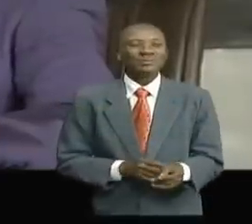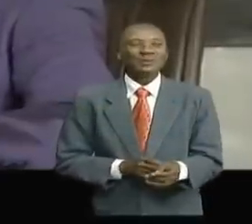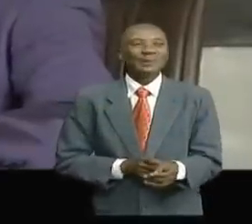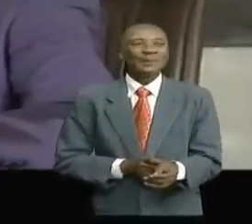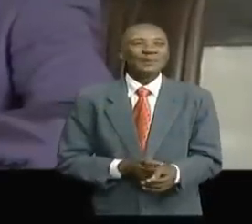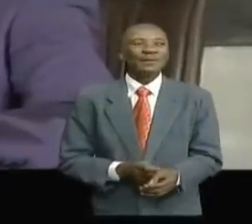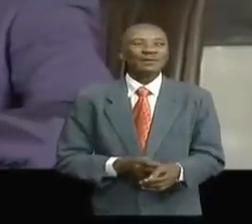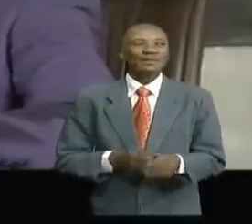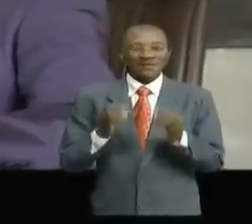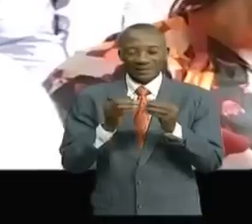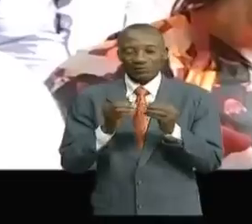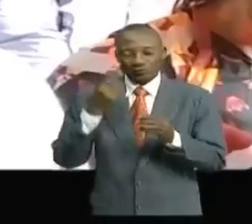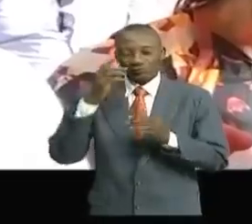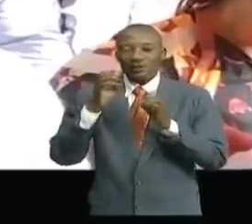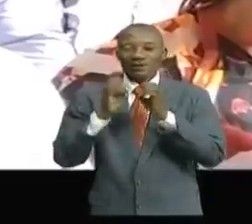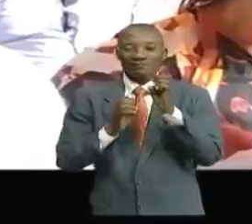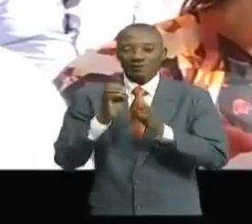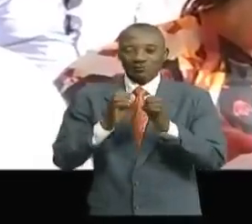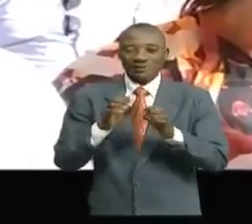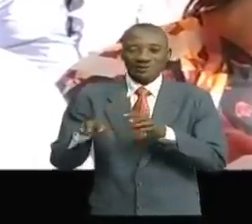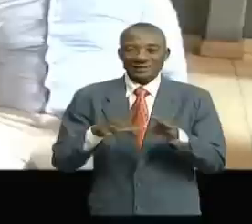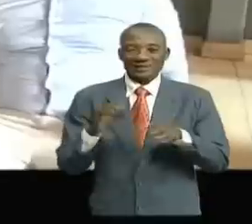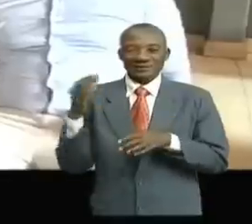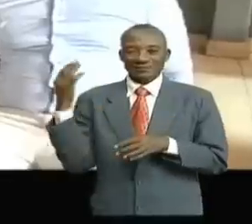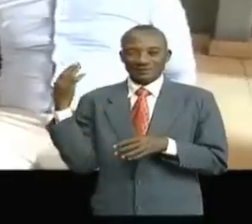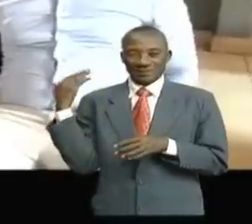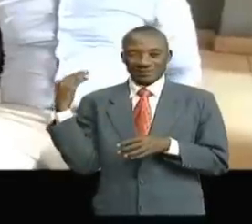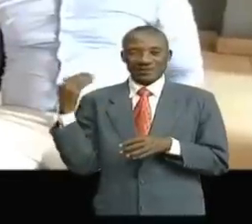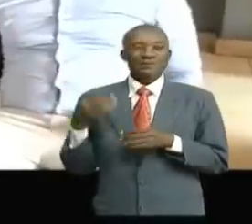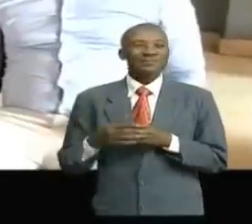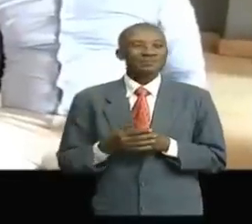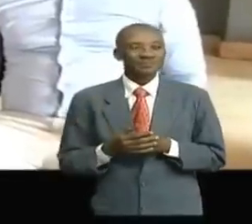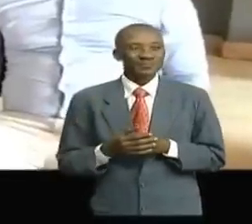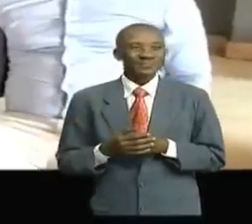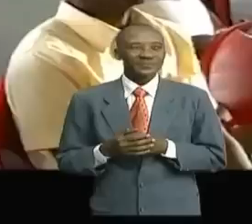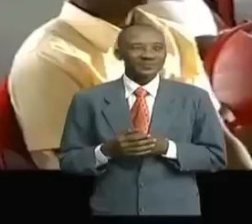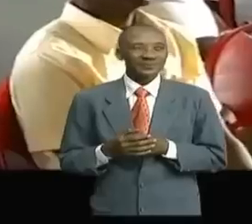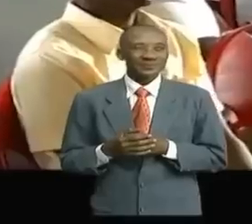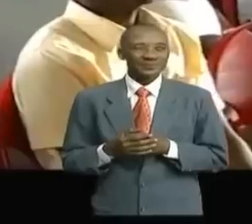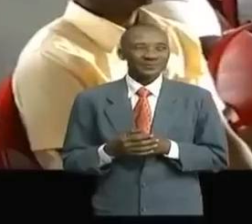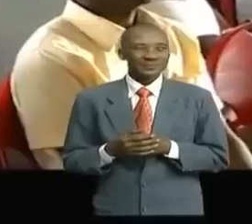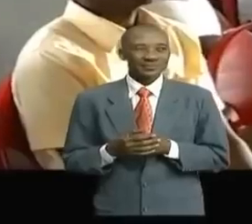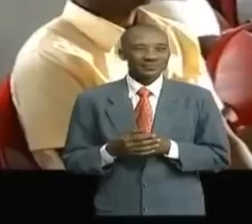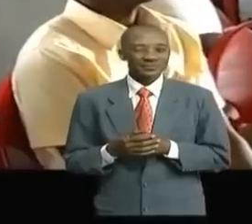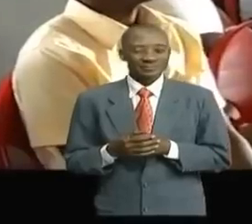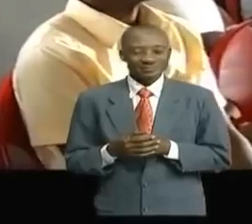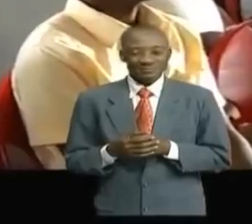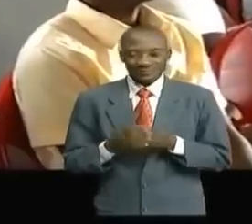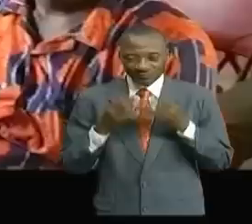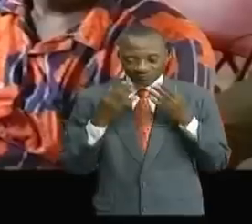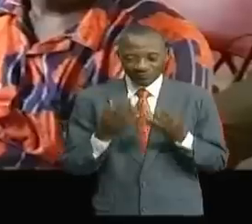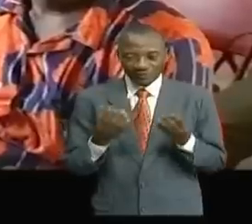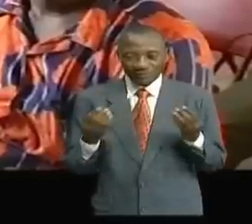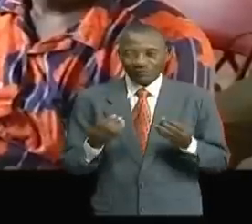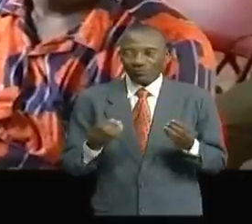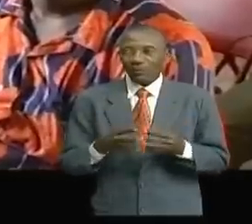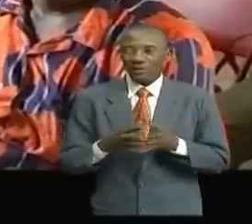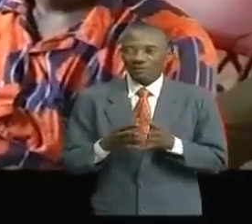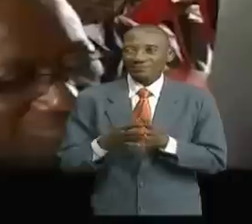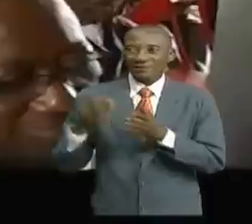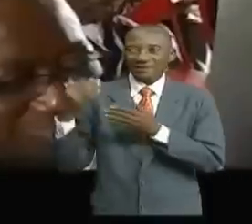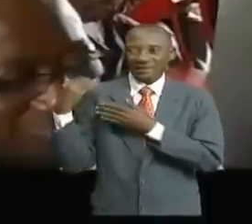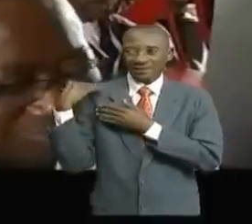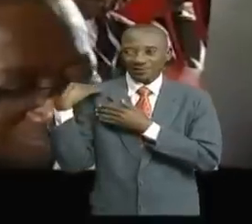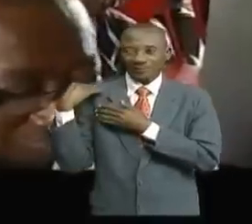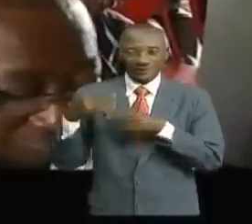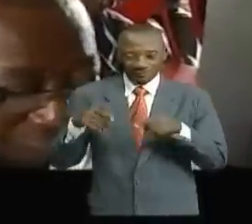leur réalisation de 2022. Pour ce qui est de l'UCCR, cet établissement d'enseignement supérieur a déversé sur le marché d'emploi 395